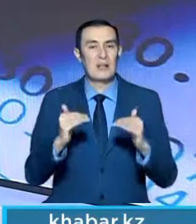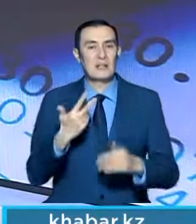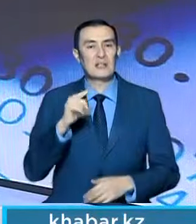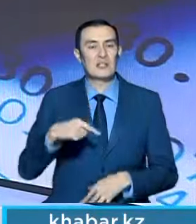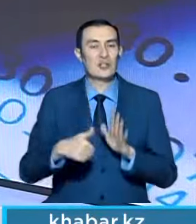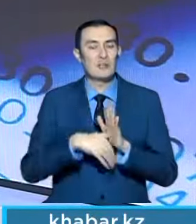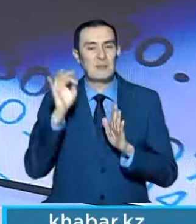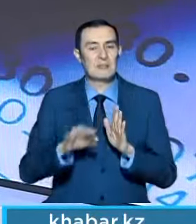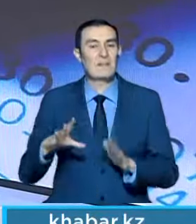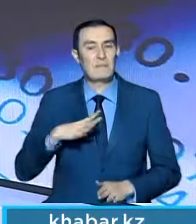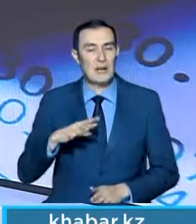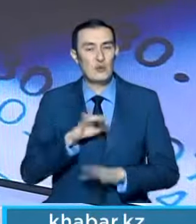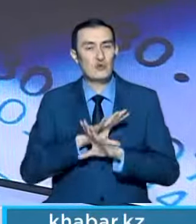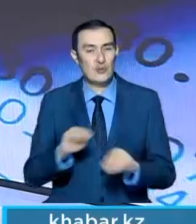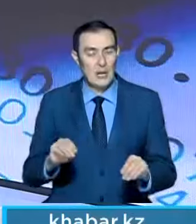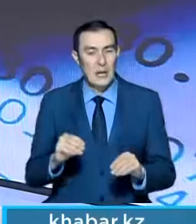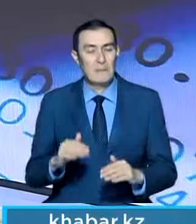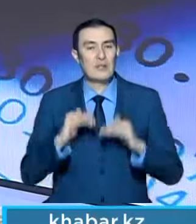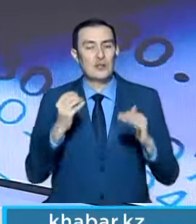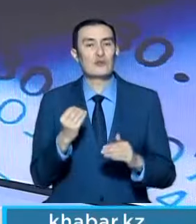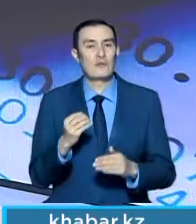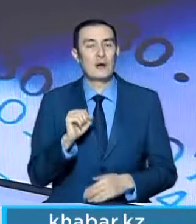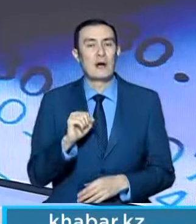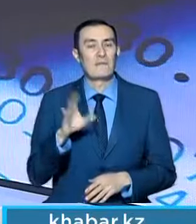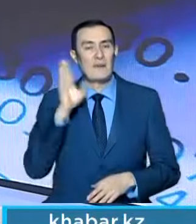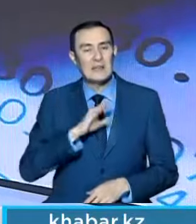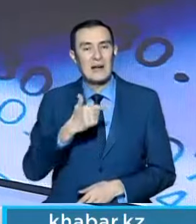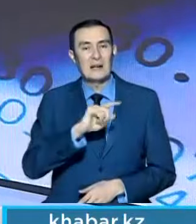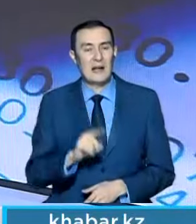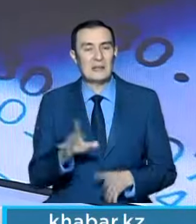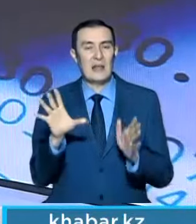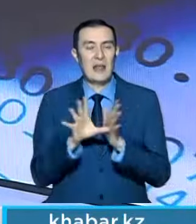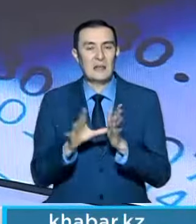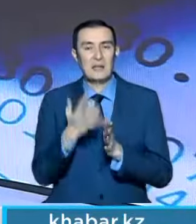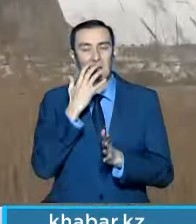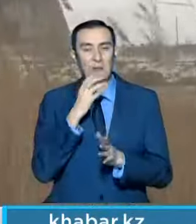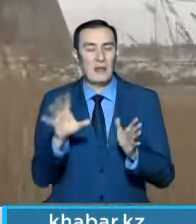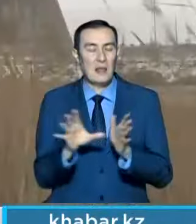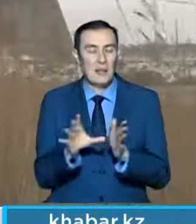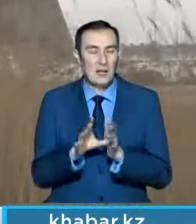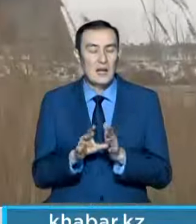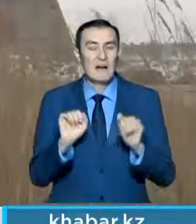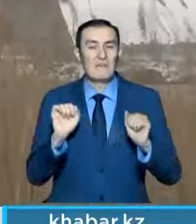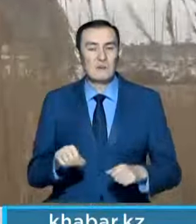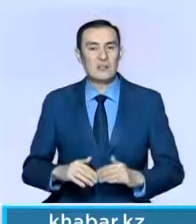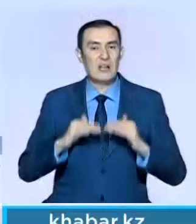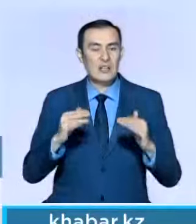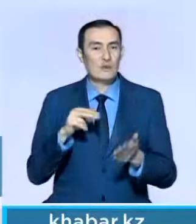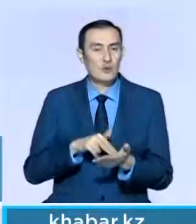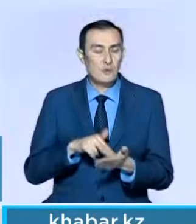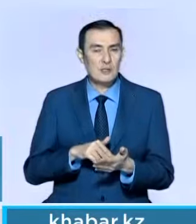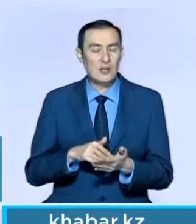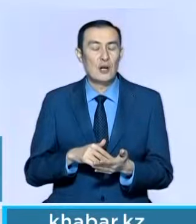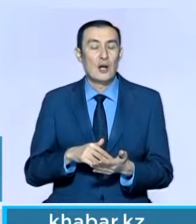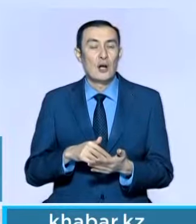на 3,6%. Подорожали вода, газ, электроэнергия и теплоснабжение. Возможность наращивать тарифы до